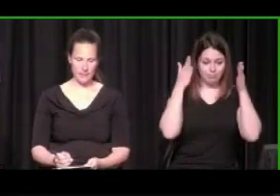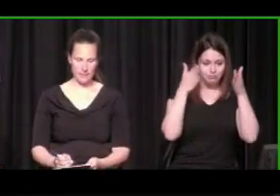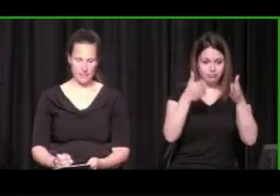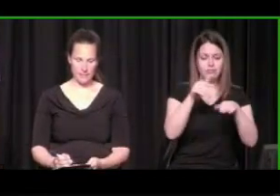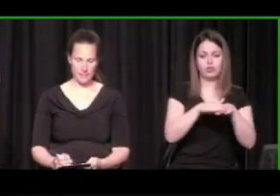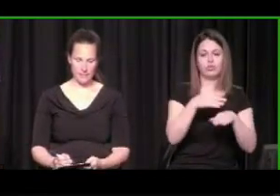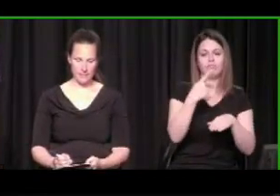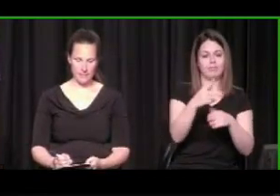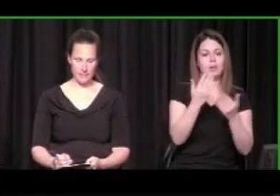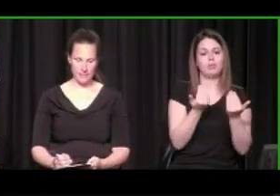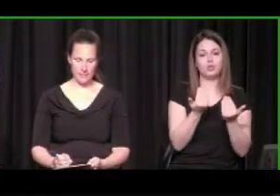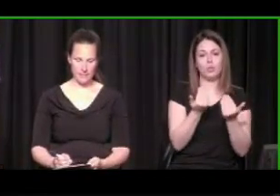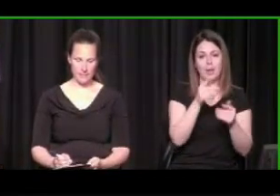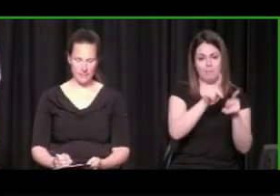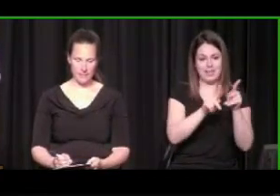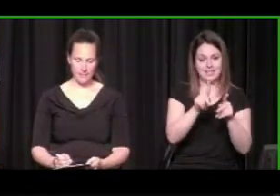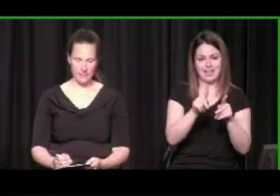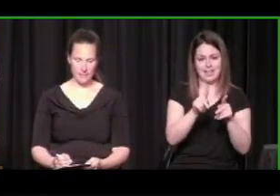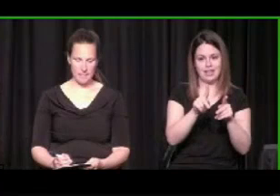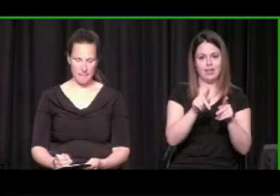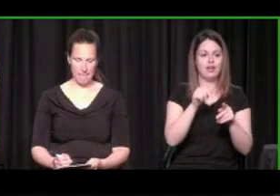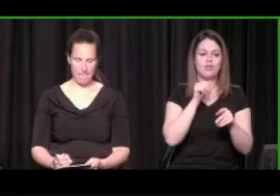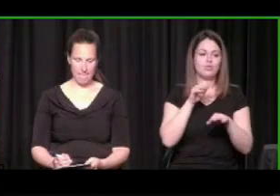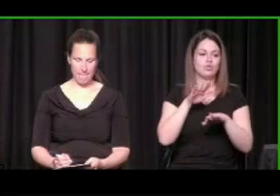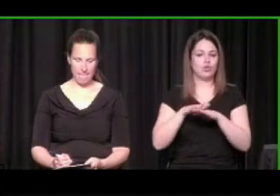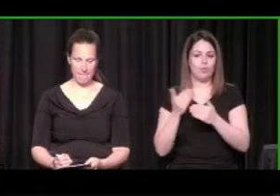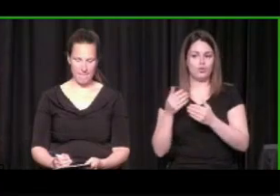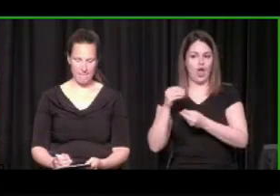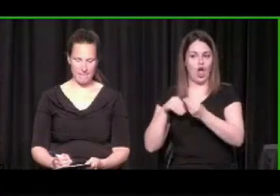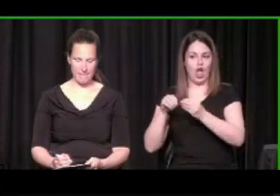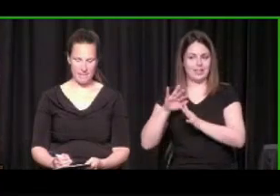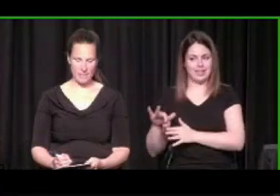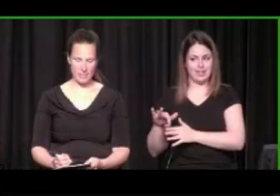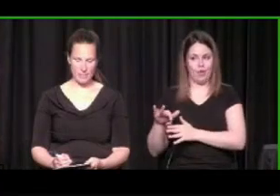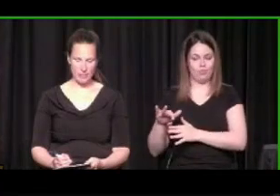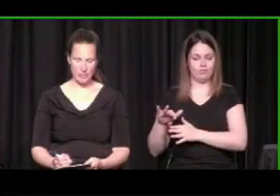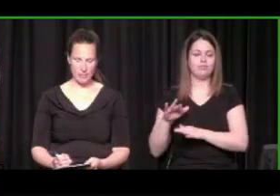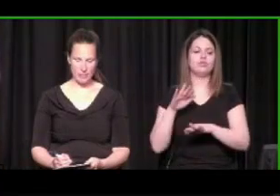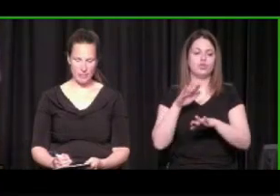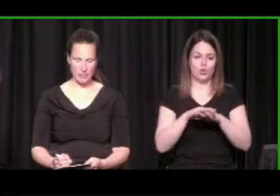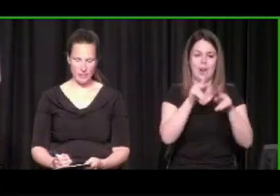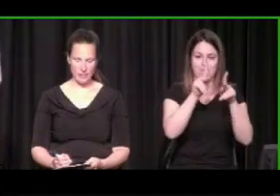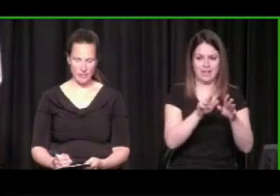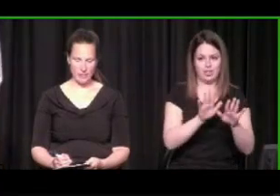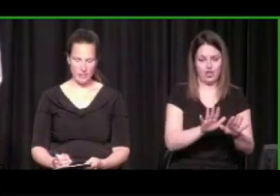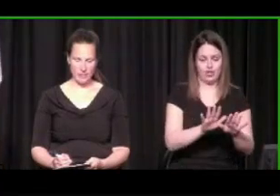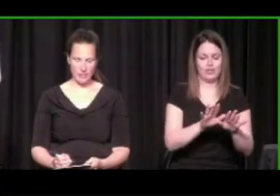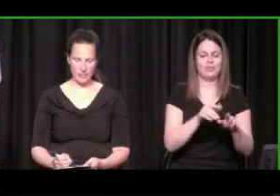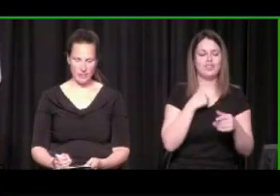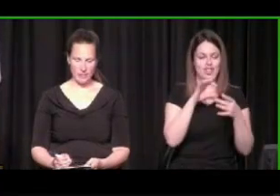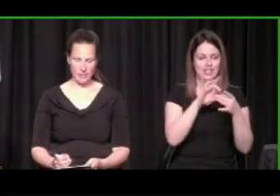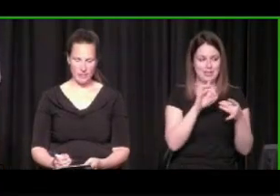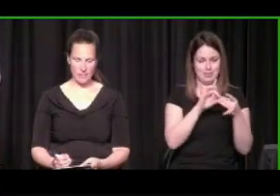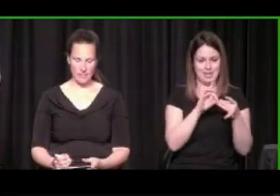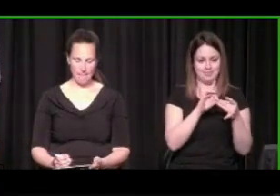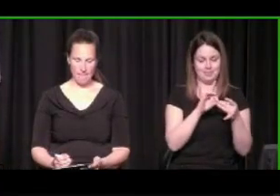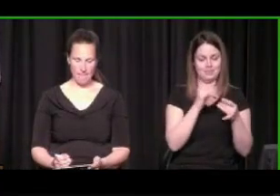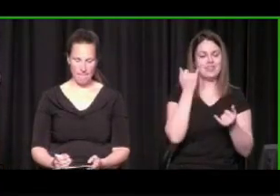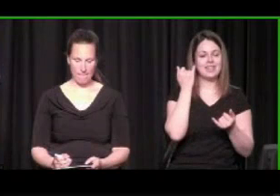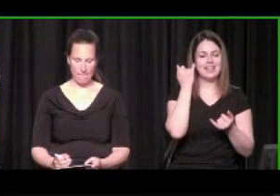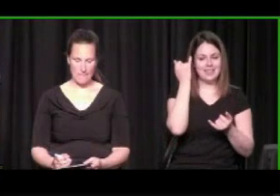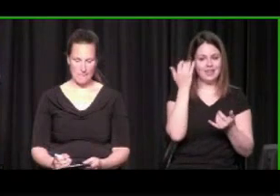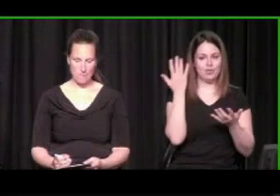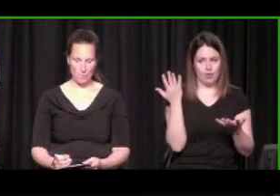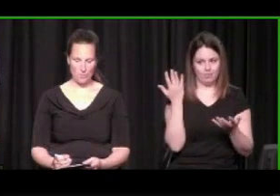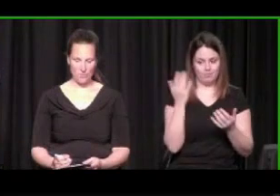les besoins des personnes plutôt que sur les besoins des organisations. Et là, je prends le temps de m'expliquer sur ce point-là. C'est cette idée de se dire